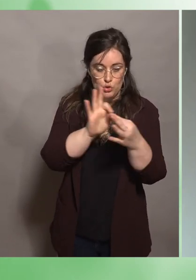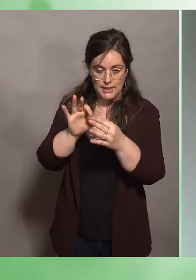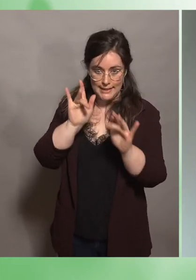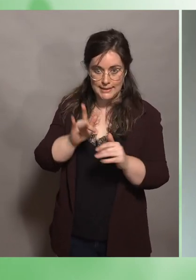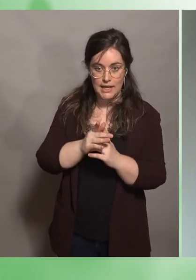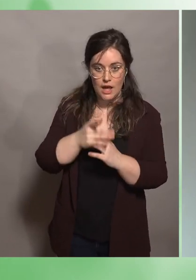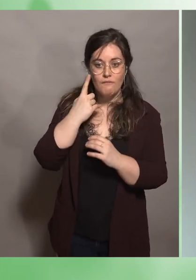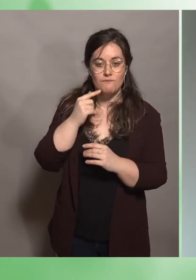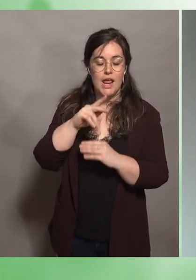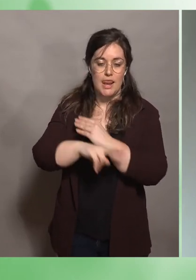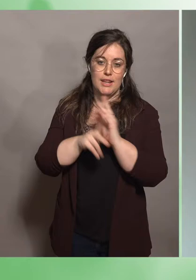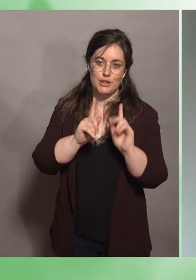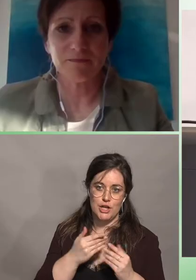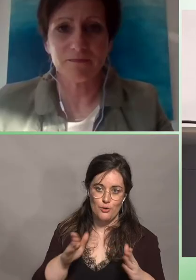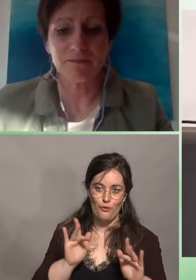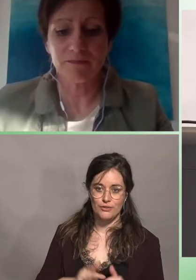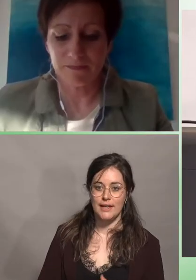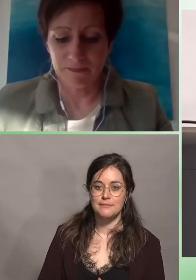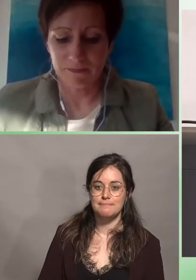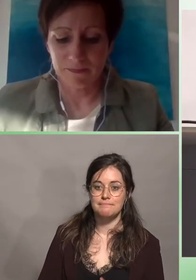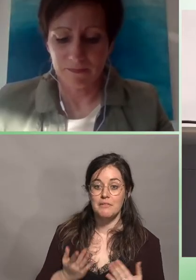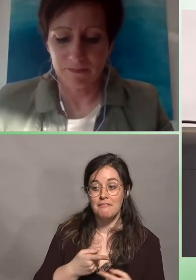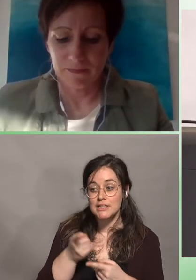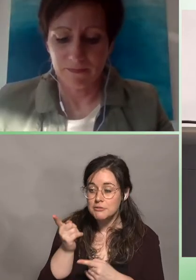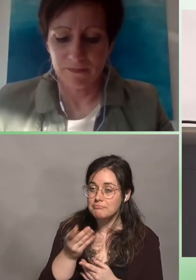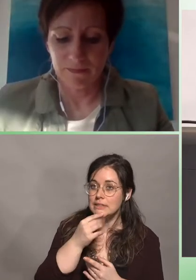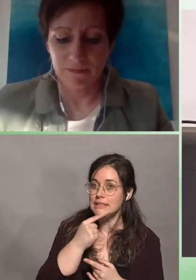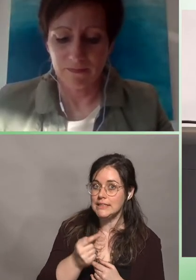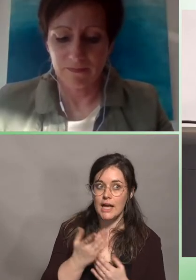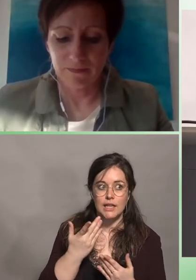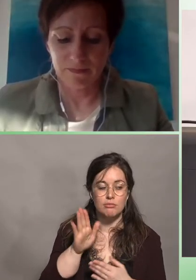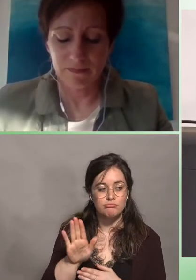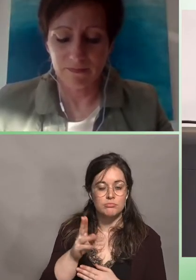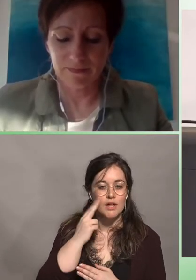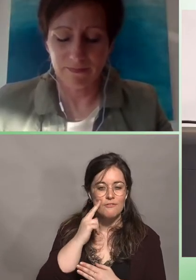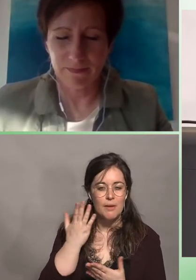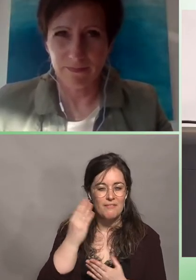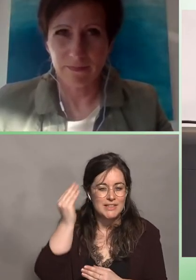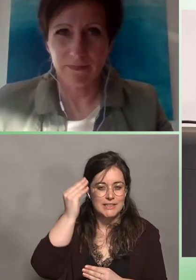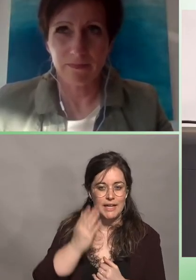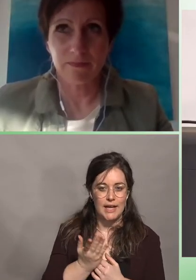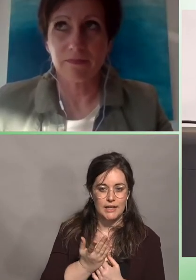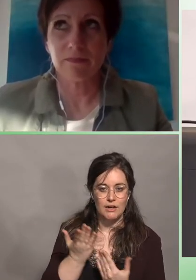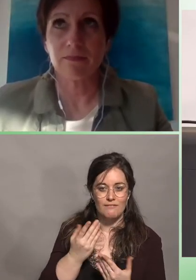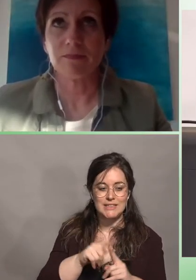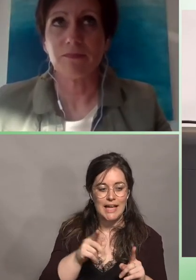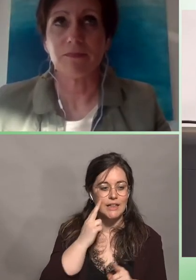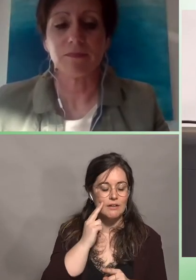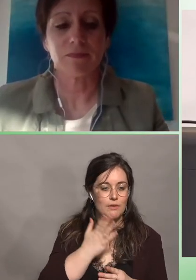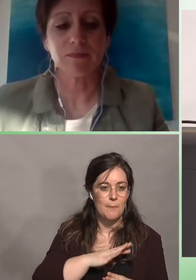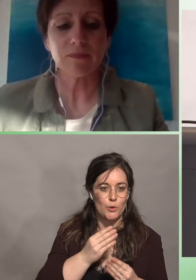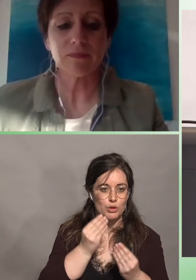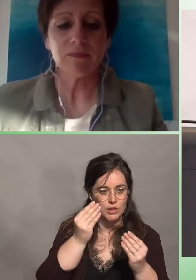Lehrstellen sehr offen sind. Was würden Sie jetzt sagen, sind bei Ihnen in der Firma die Learnings? Was würden Sie da anderen Unternehmen gerne